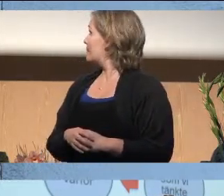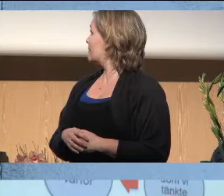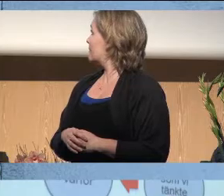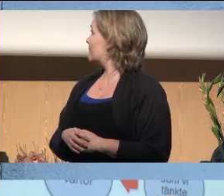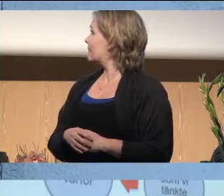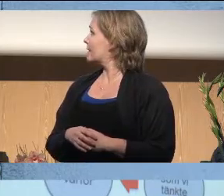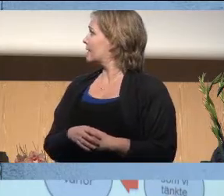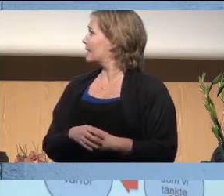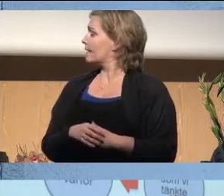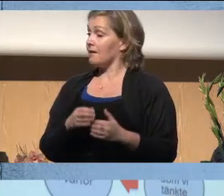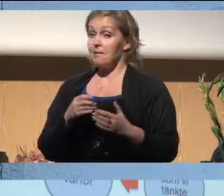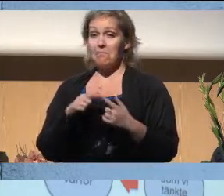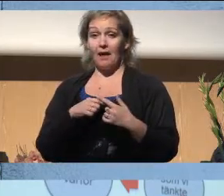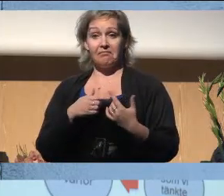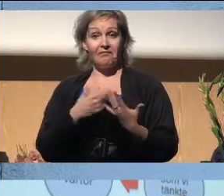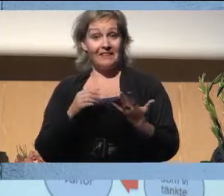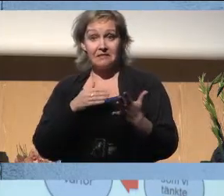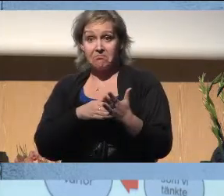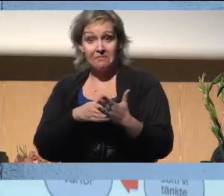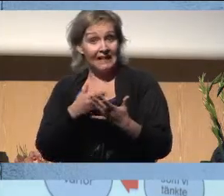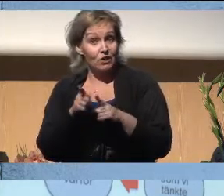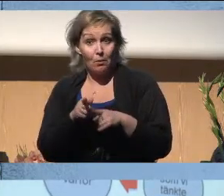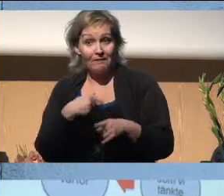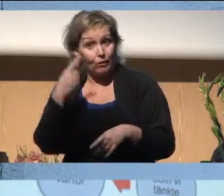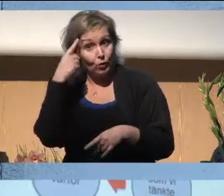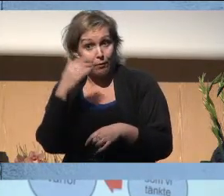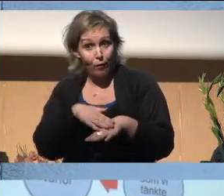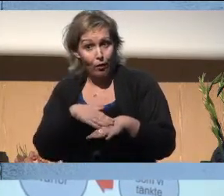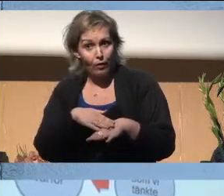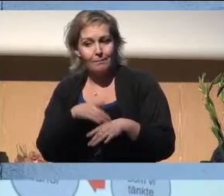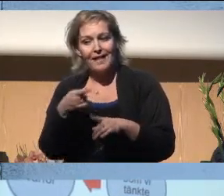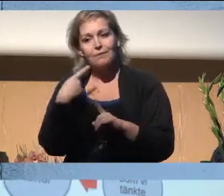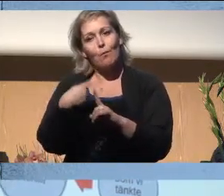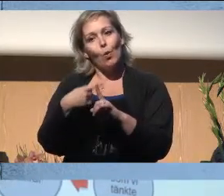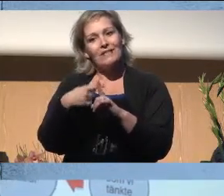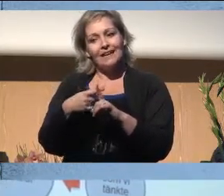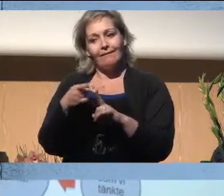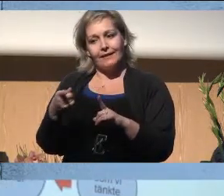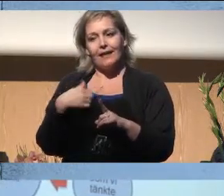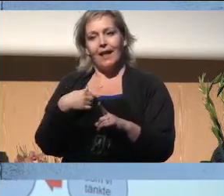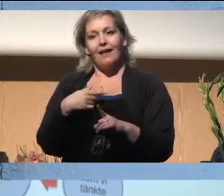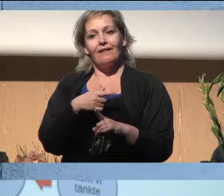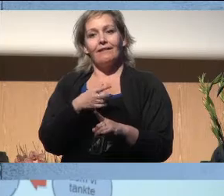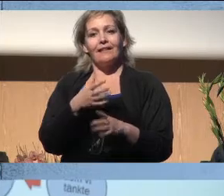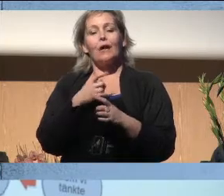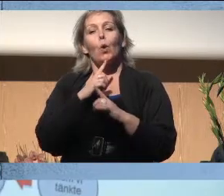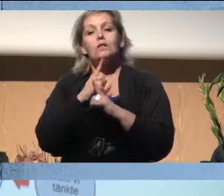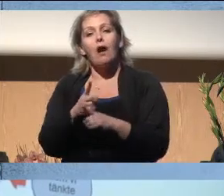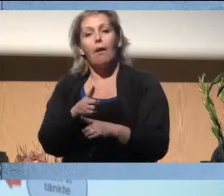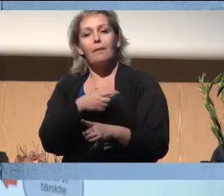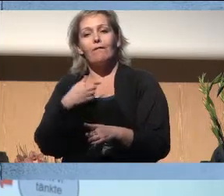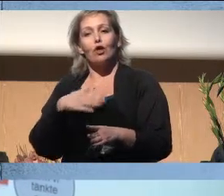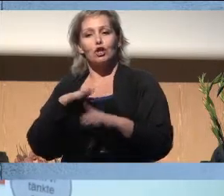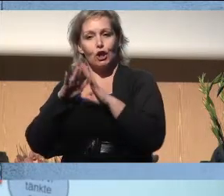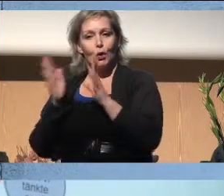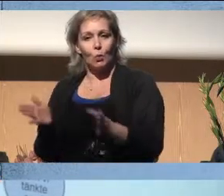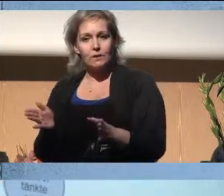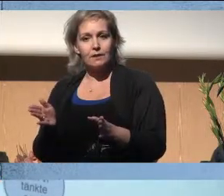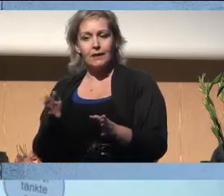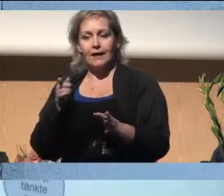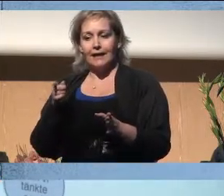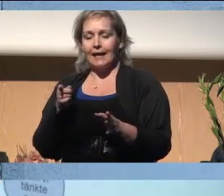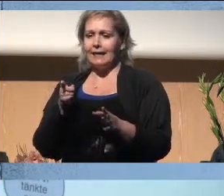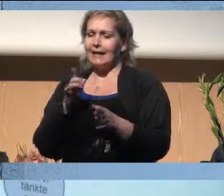När det inte gick som vi trodde. Och den positiva förvåningen, det är den vi behöver skapa i våra sjukhus. Det